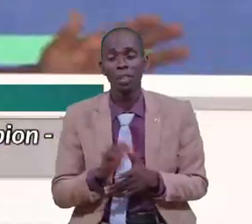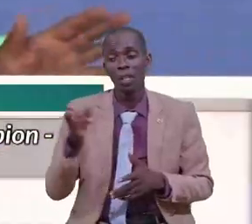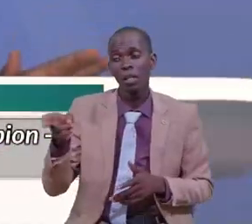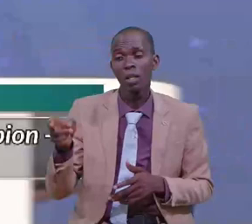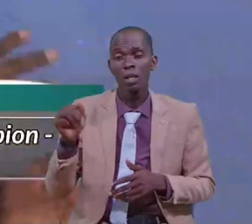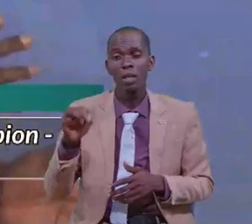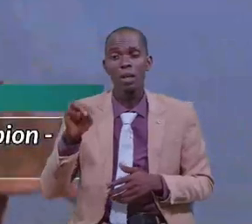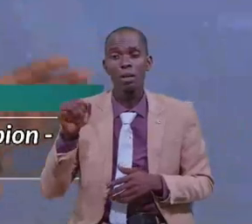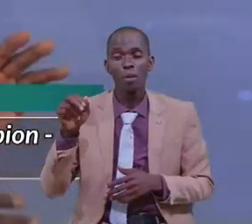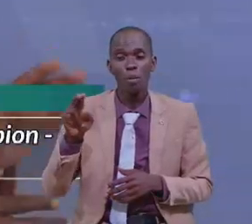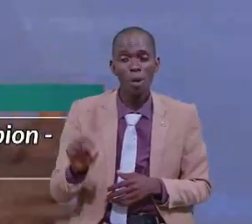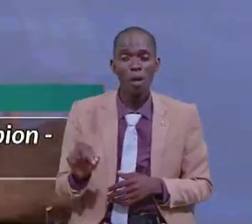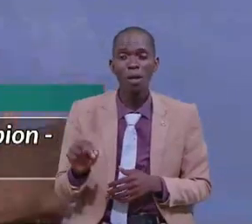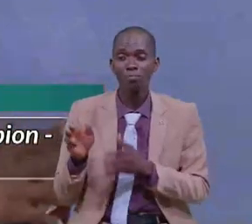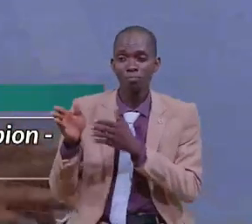Aman